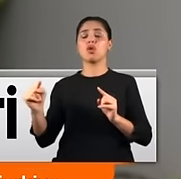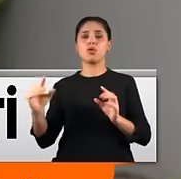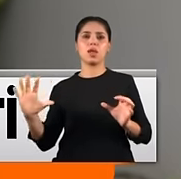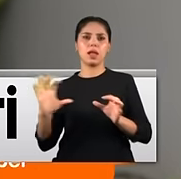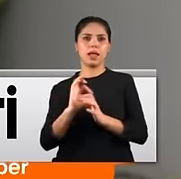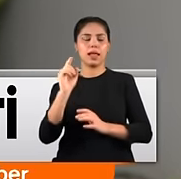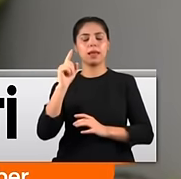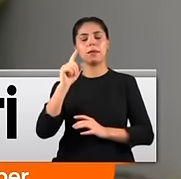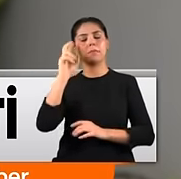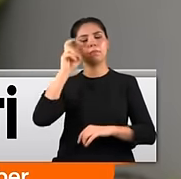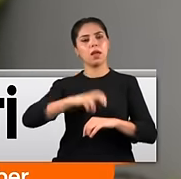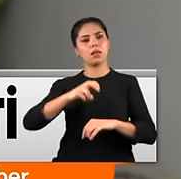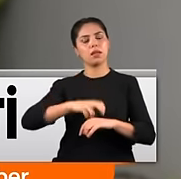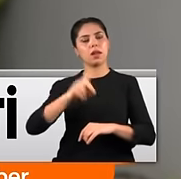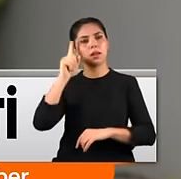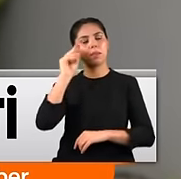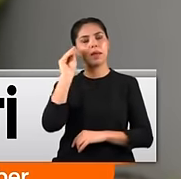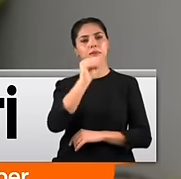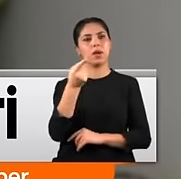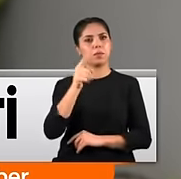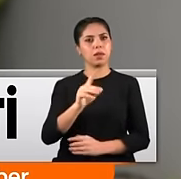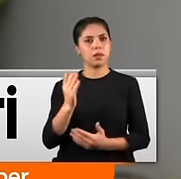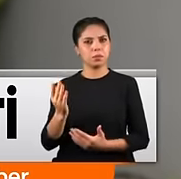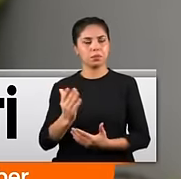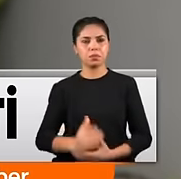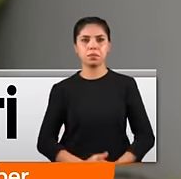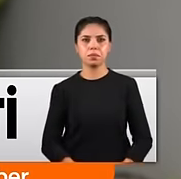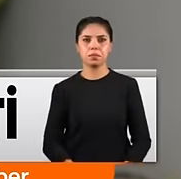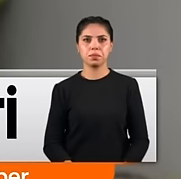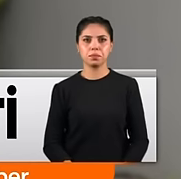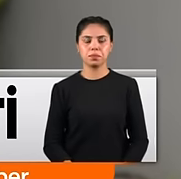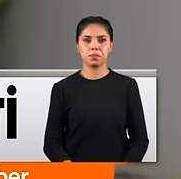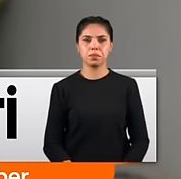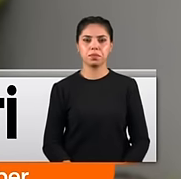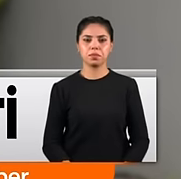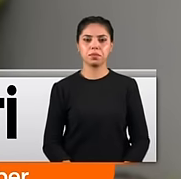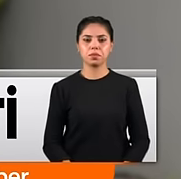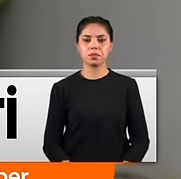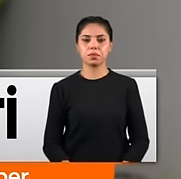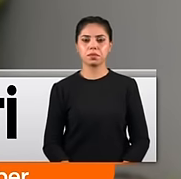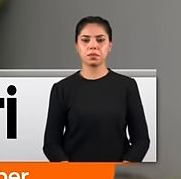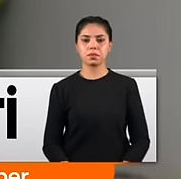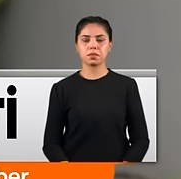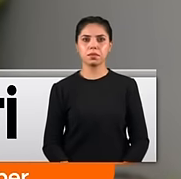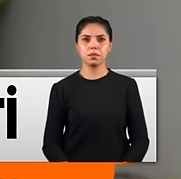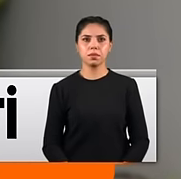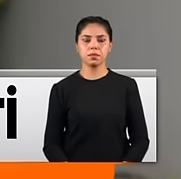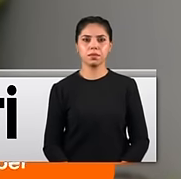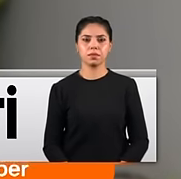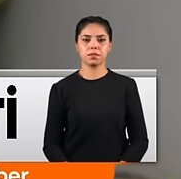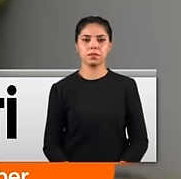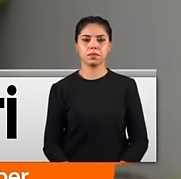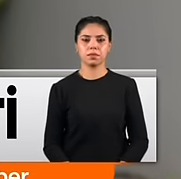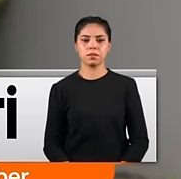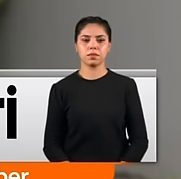da bizim parlamentomuzun dürüst bir yaklaşım içerisinde olduğunu, yeter ki